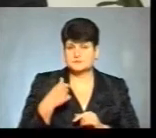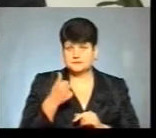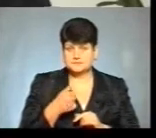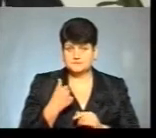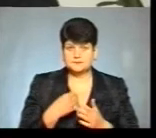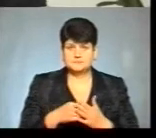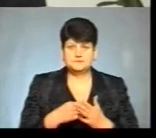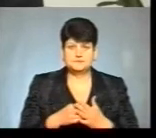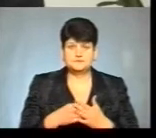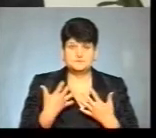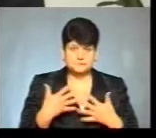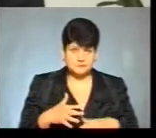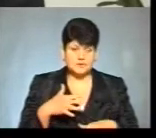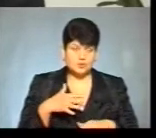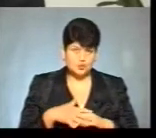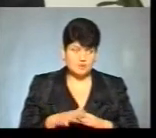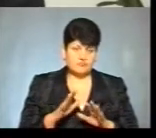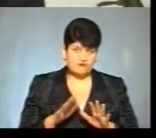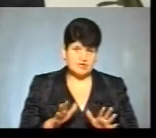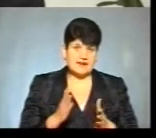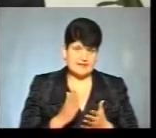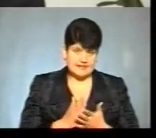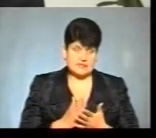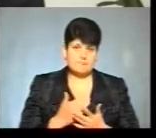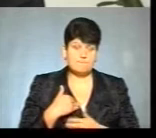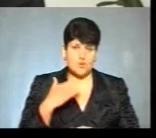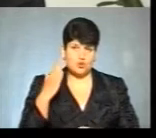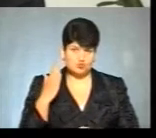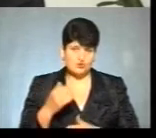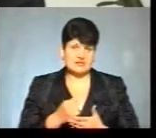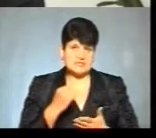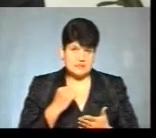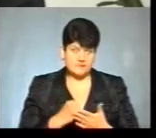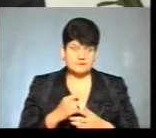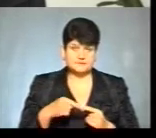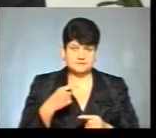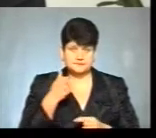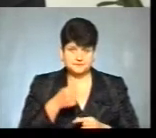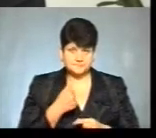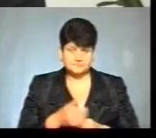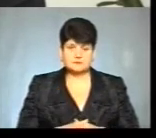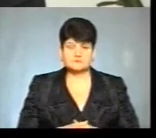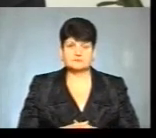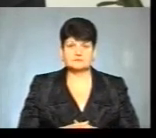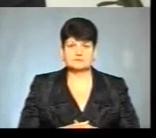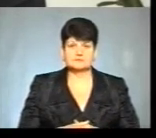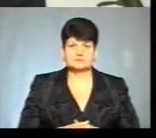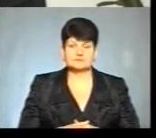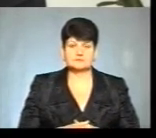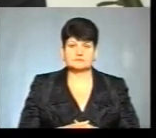бюджет, ви ж розумієте, вже є проголосований, затверджений на слідуючий рік. От,